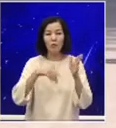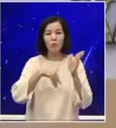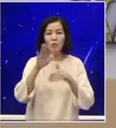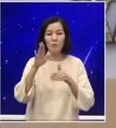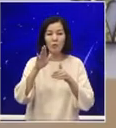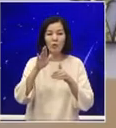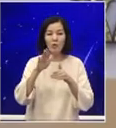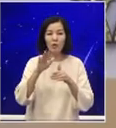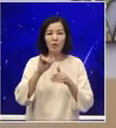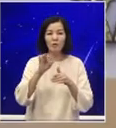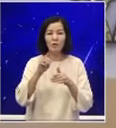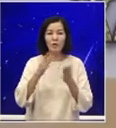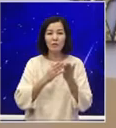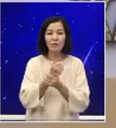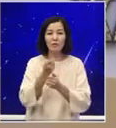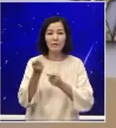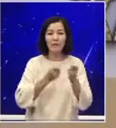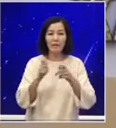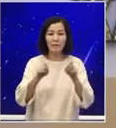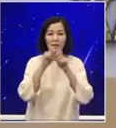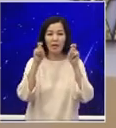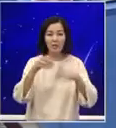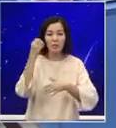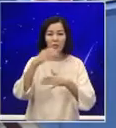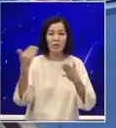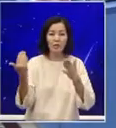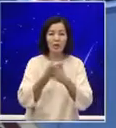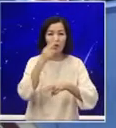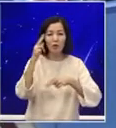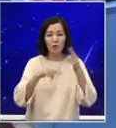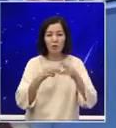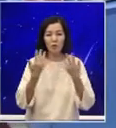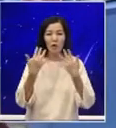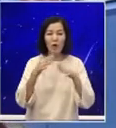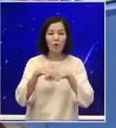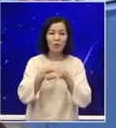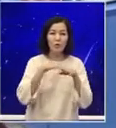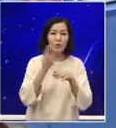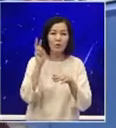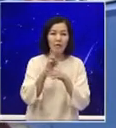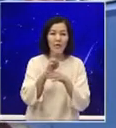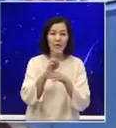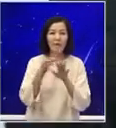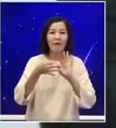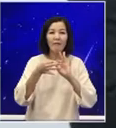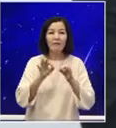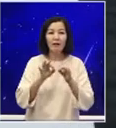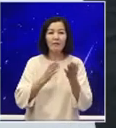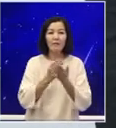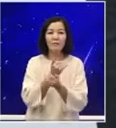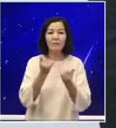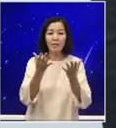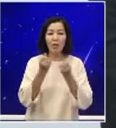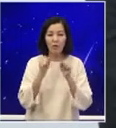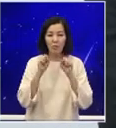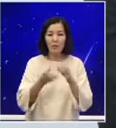Ұзынағаш ауылында сервистік әкімдік ашылды. Енді аудан орталығы жаңа құрылыс және ынтымақ ауылдарының тұрғындары нақты уақыт режимінде мұнан қызмет ала алады.